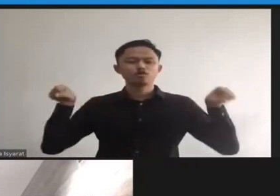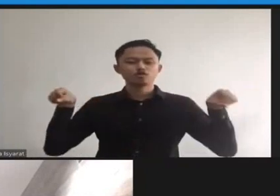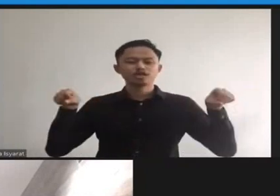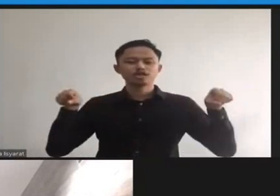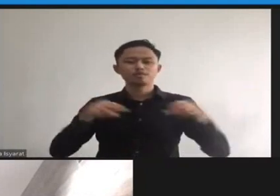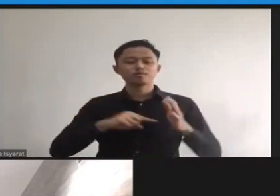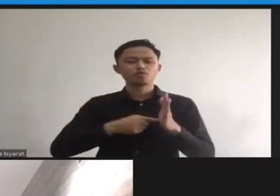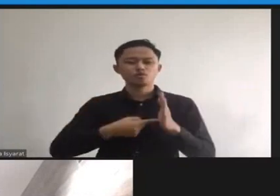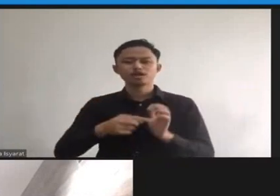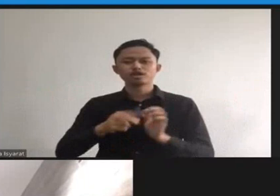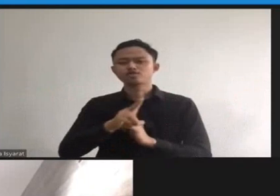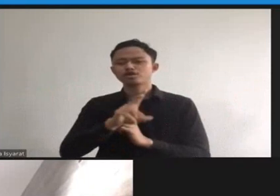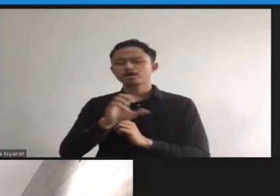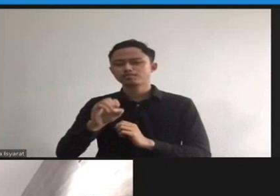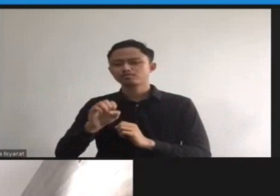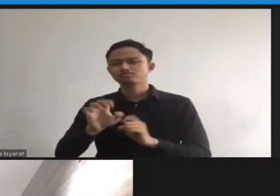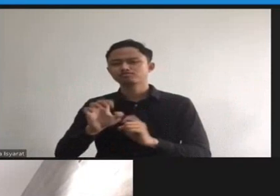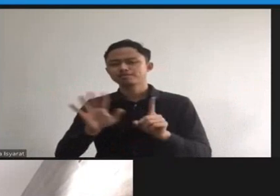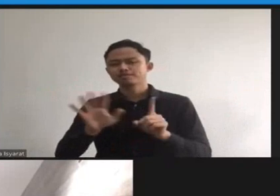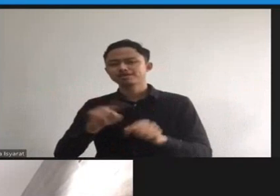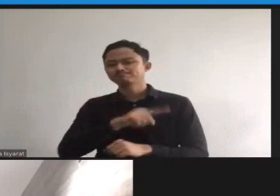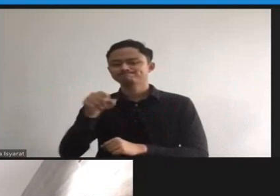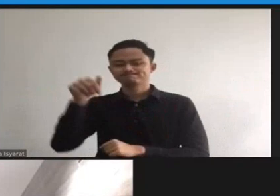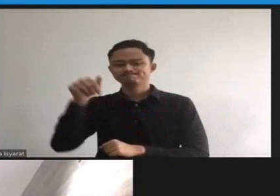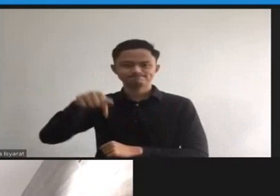sekarang.